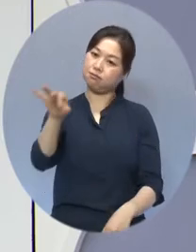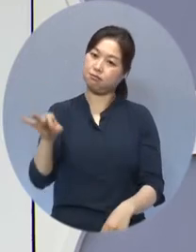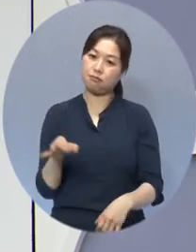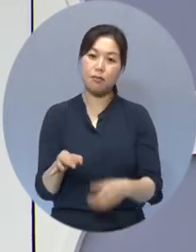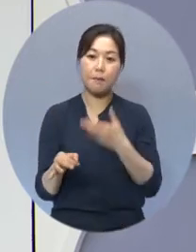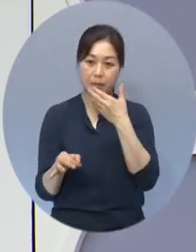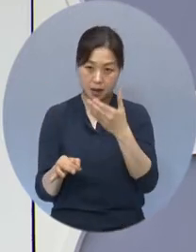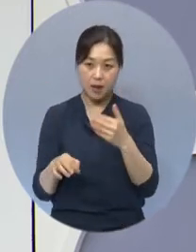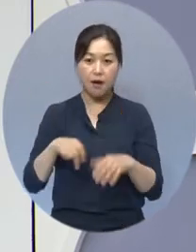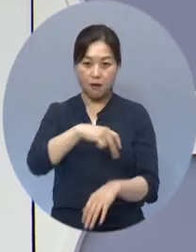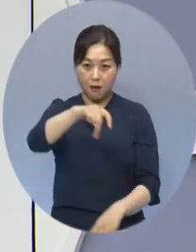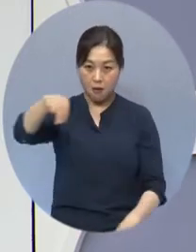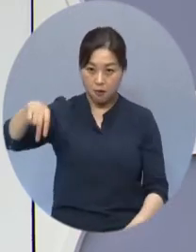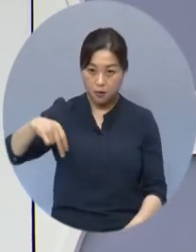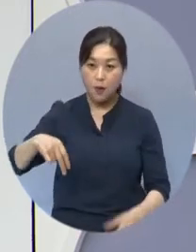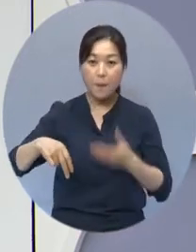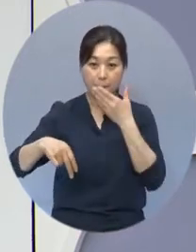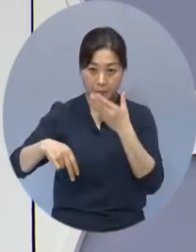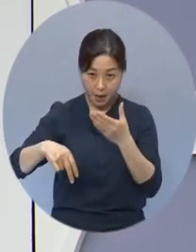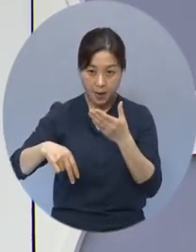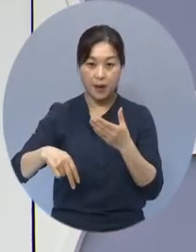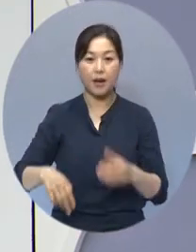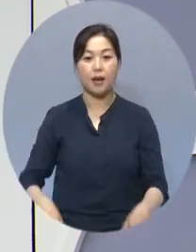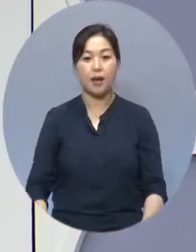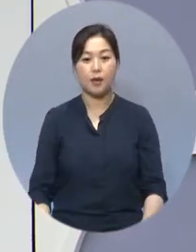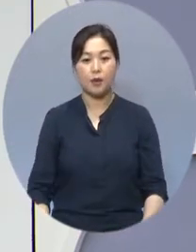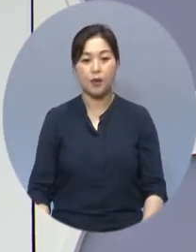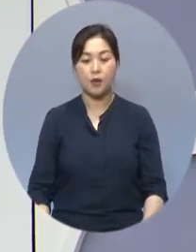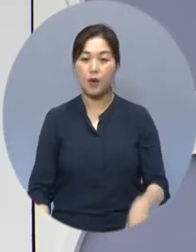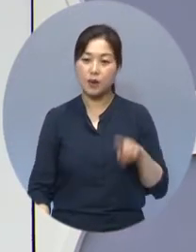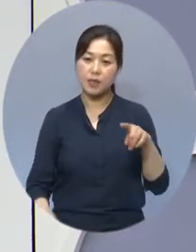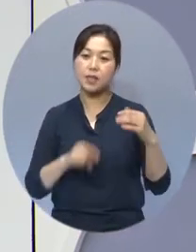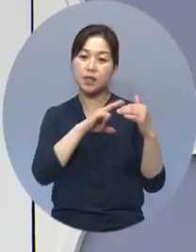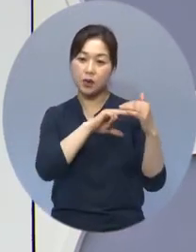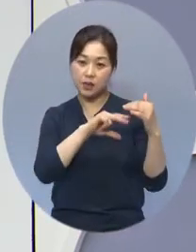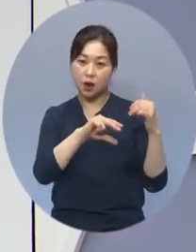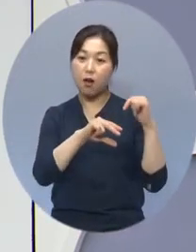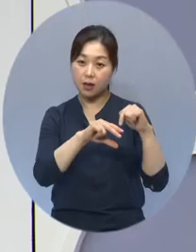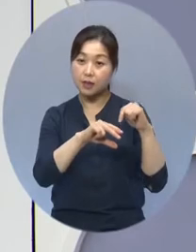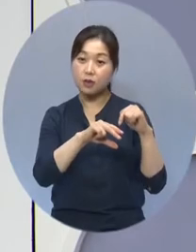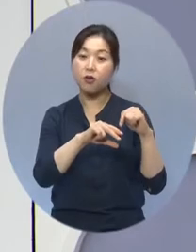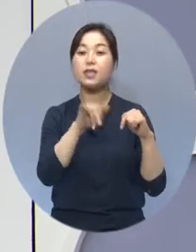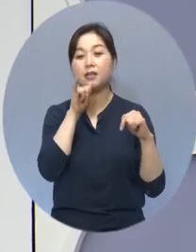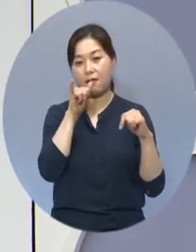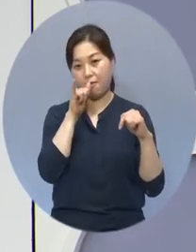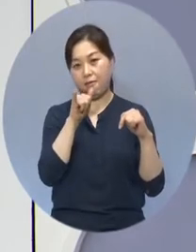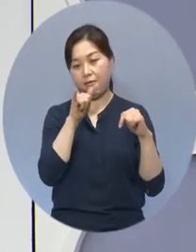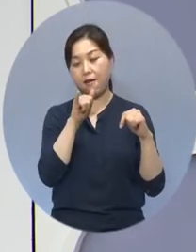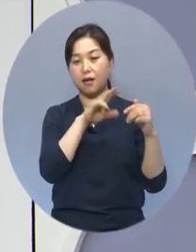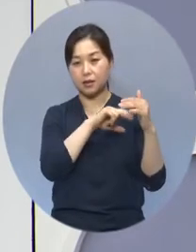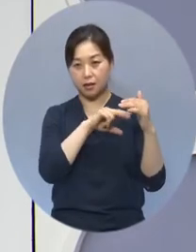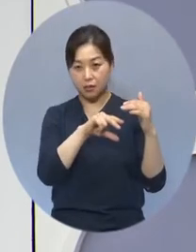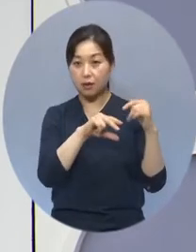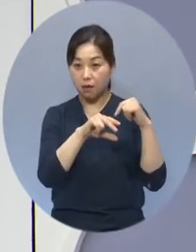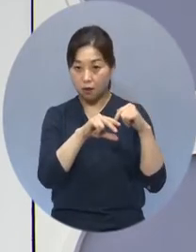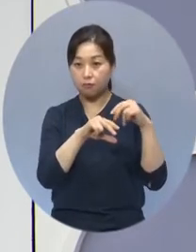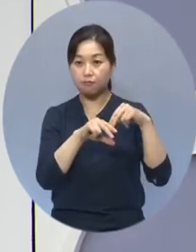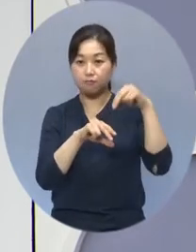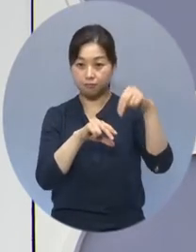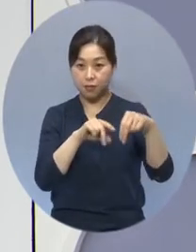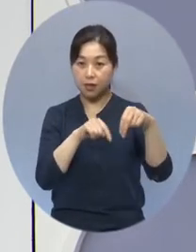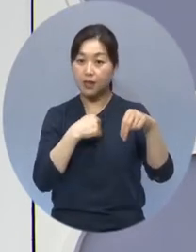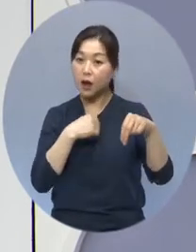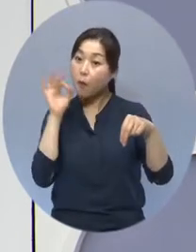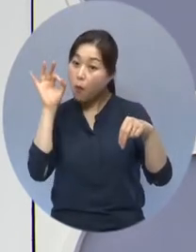하시는 분도 있고 또 공교롭게 거기는 이제 그 저 우리 경전철이 지나가요. 그렇군요. 네. 그럼 경전철을 타시고 자기가